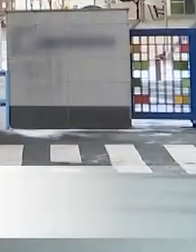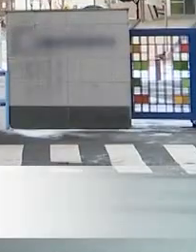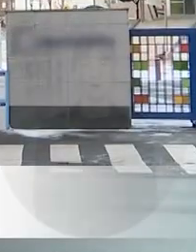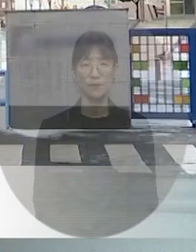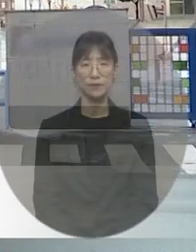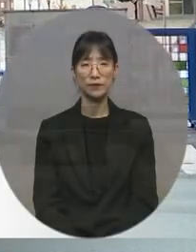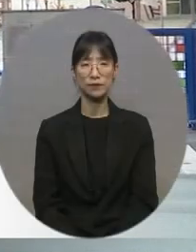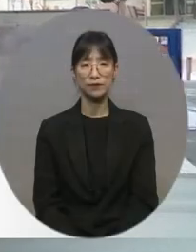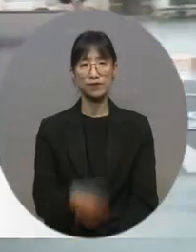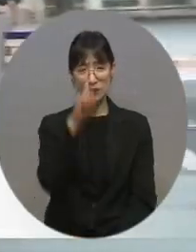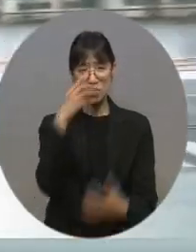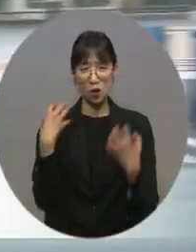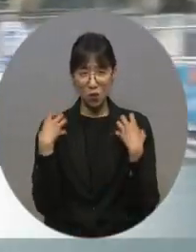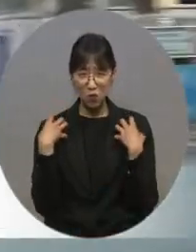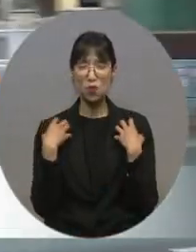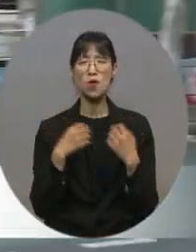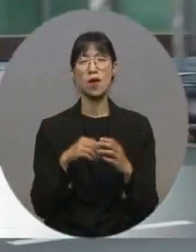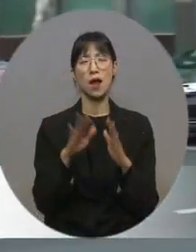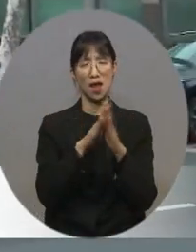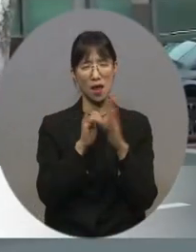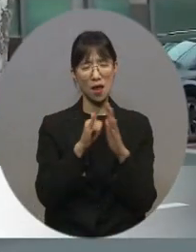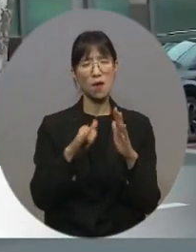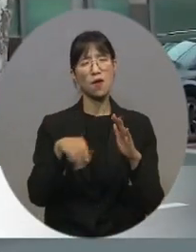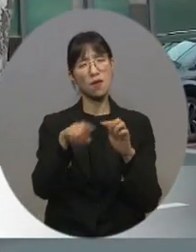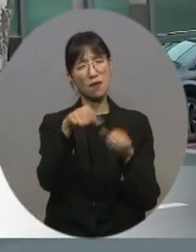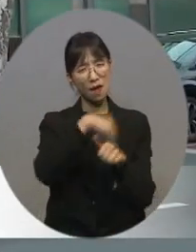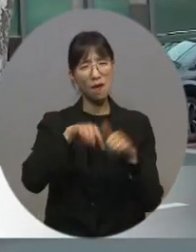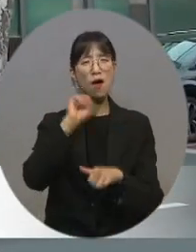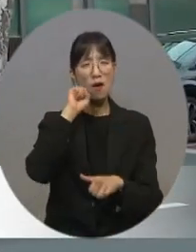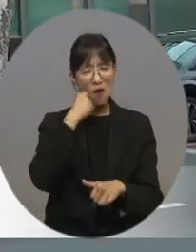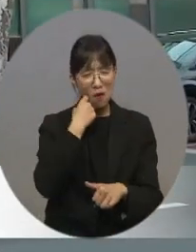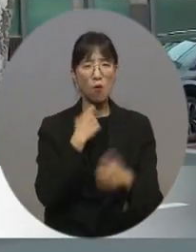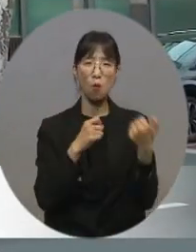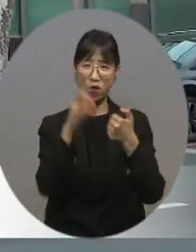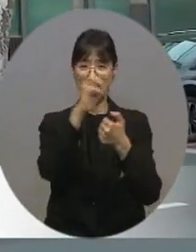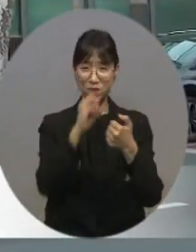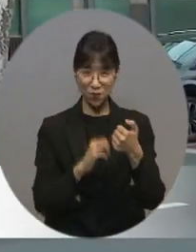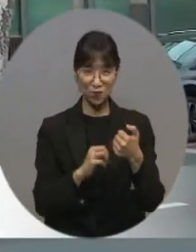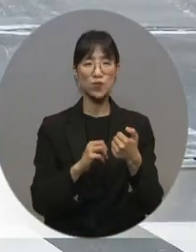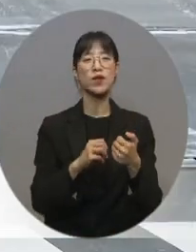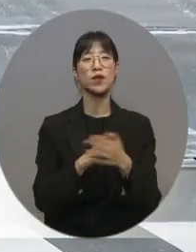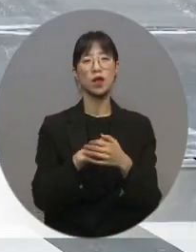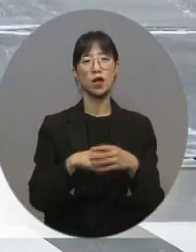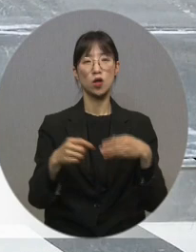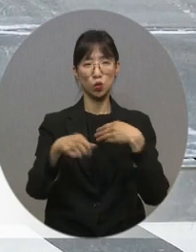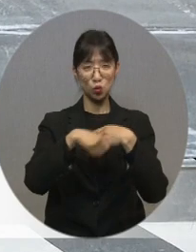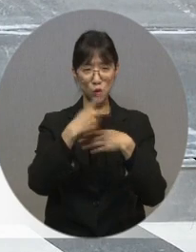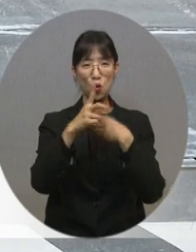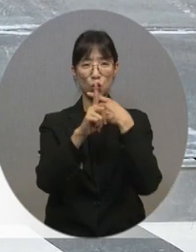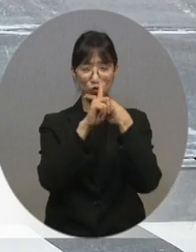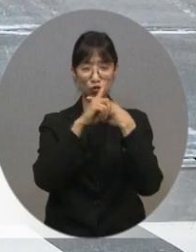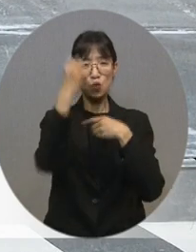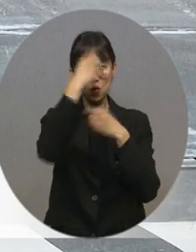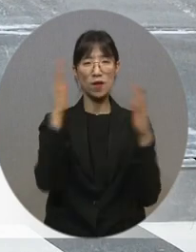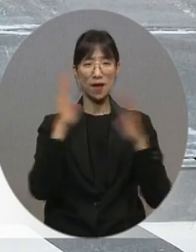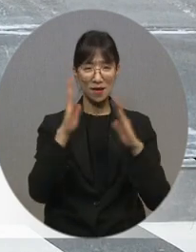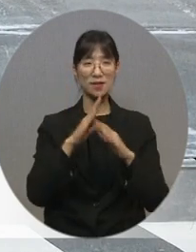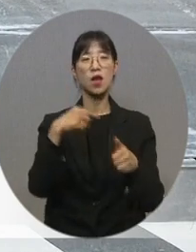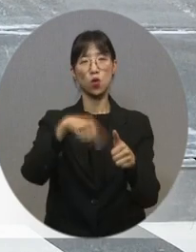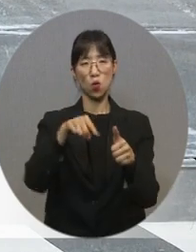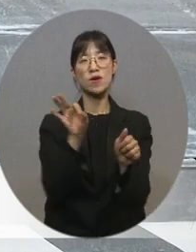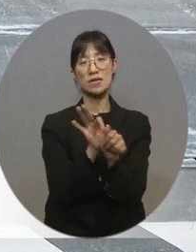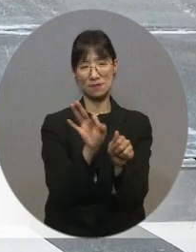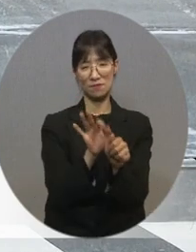정부가 형편이 어려운 중위소득 50% 이하 가구의 초중 고교생에게 교육 급여를 지원합니다